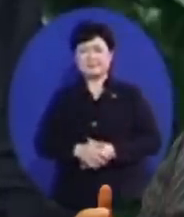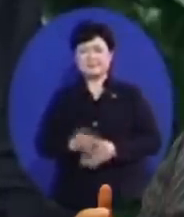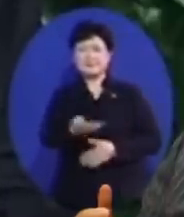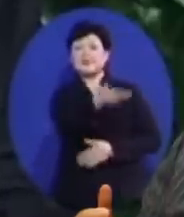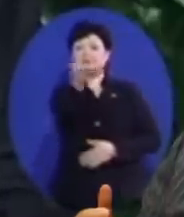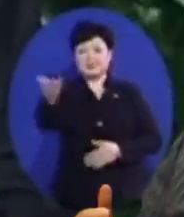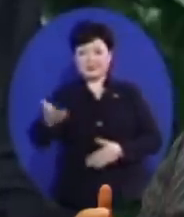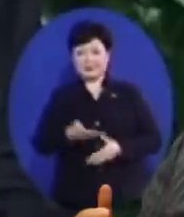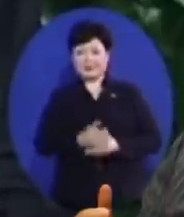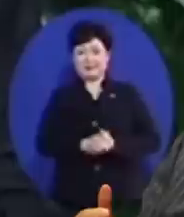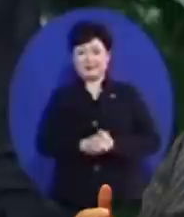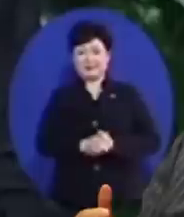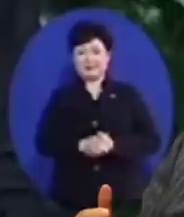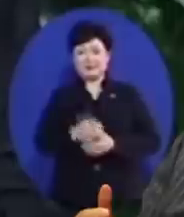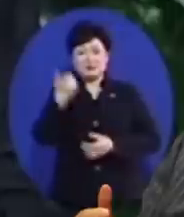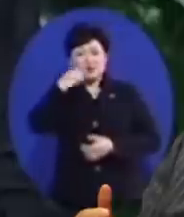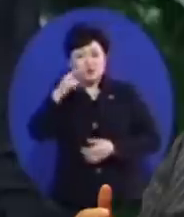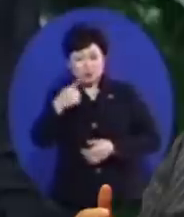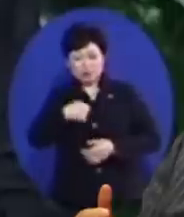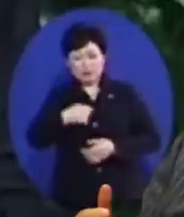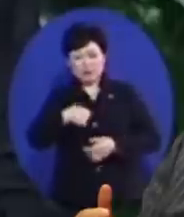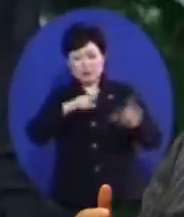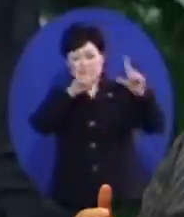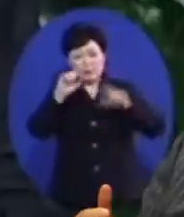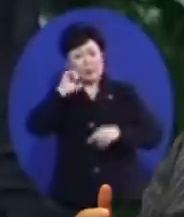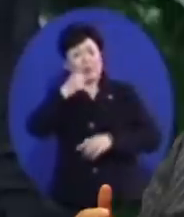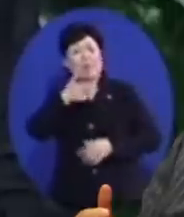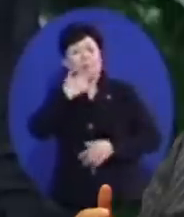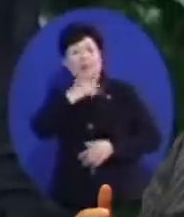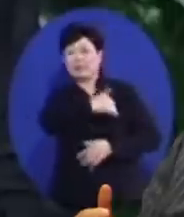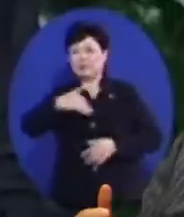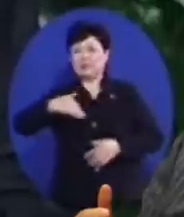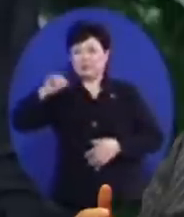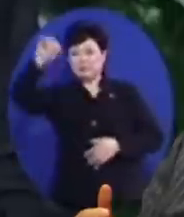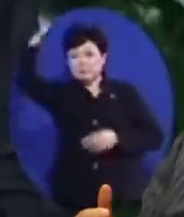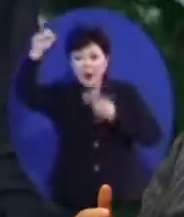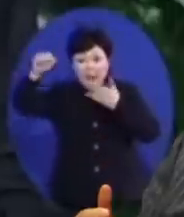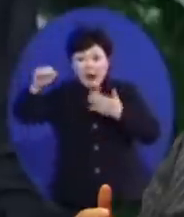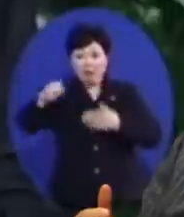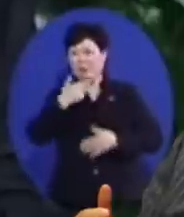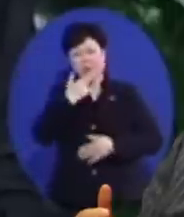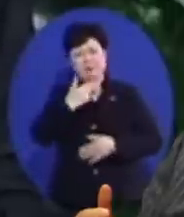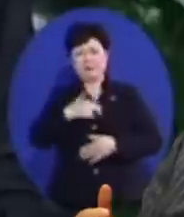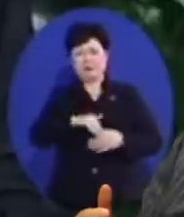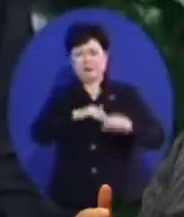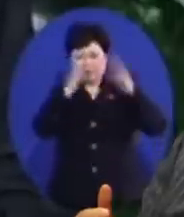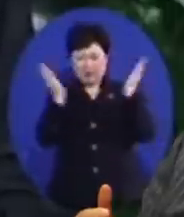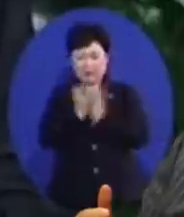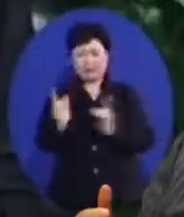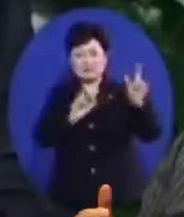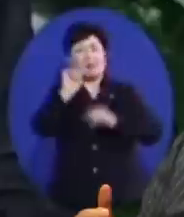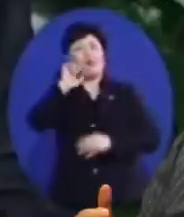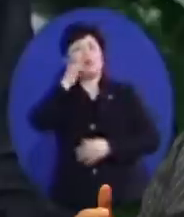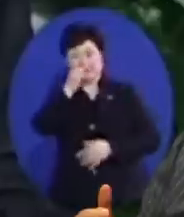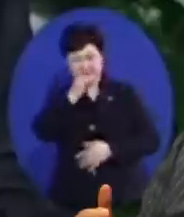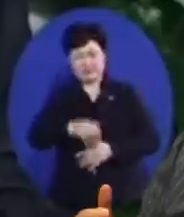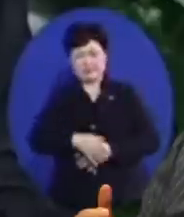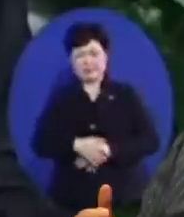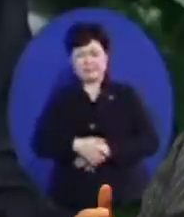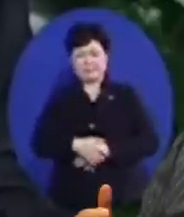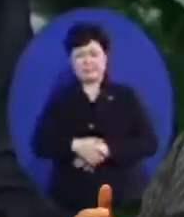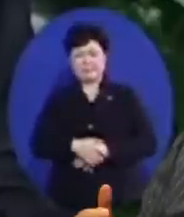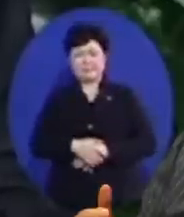여러분 아무도 나는 인생 풍파가 없다고 자신한 사람 있습니까? 없어요. 다 인생 풍파가 있어요.